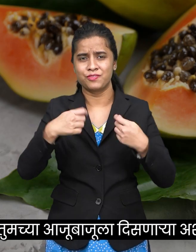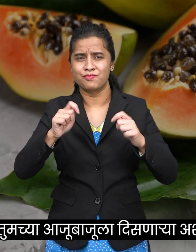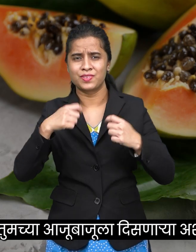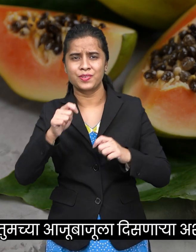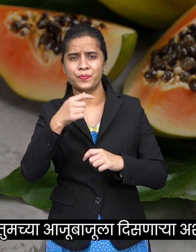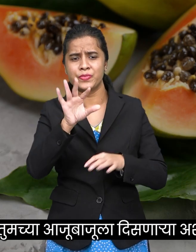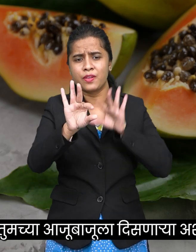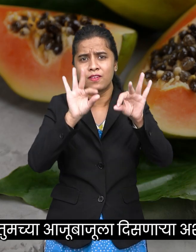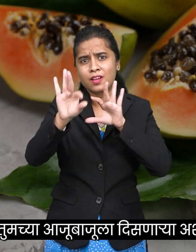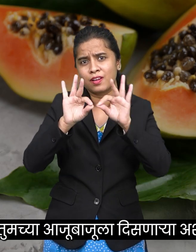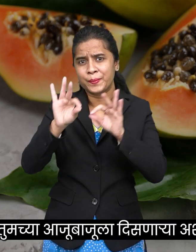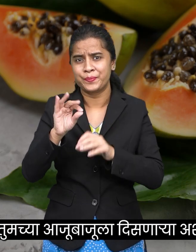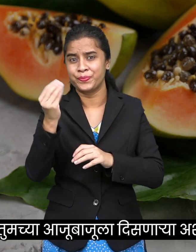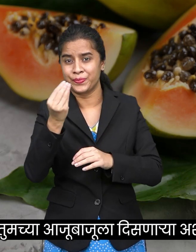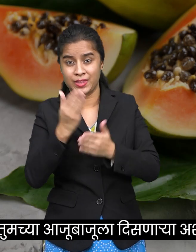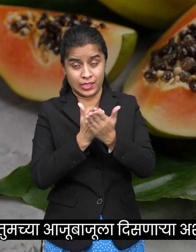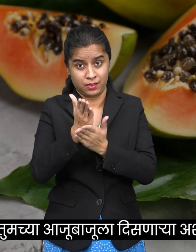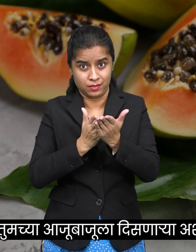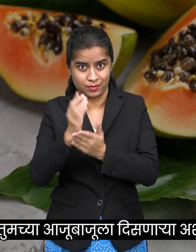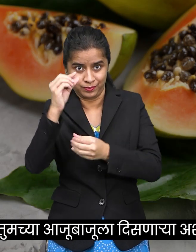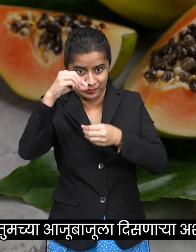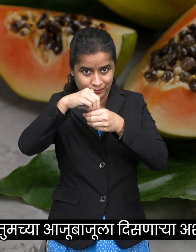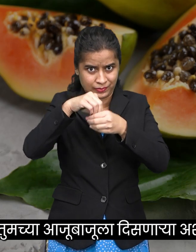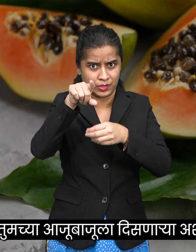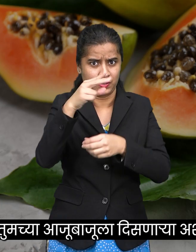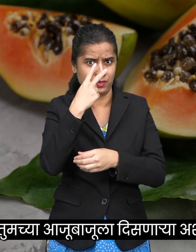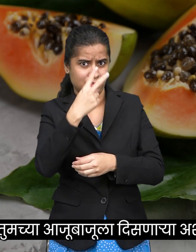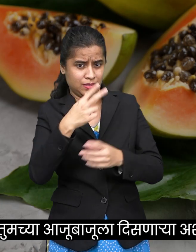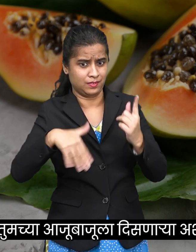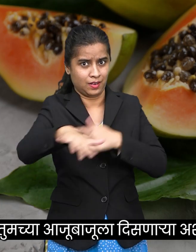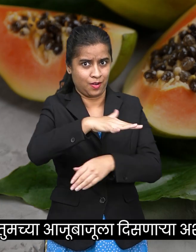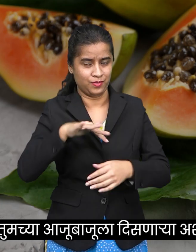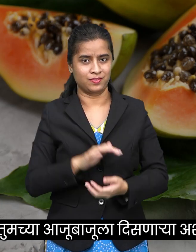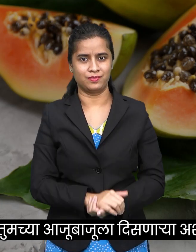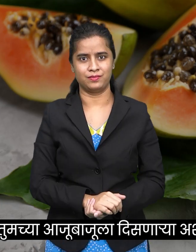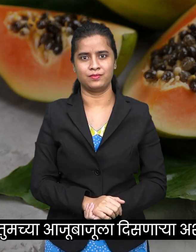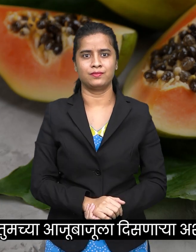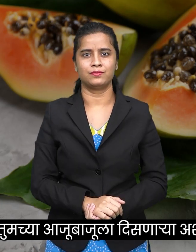तुमच्या आजूबाजूला दिसणाऱ्या अशा प्रकारच्या बियांची यादी करण्याचा प्रयत्न करा.